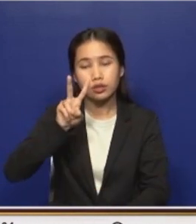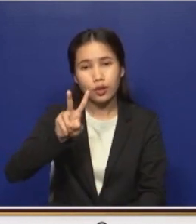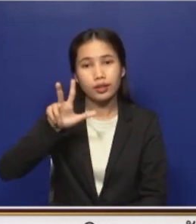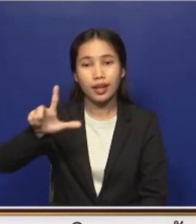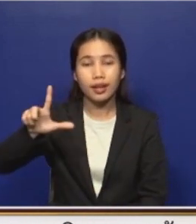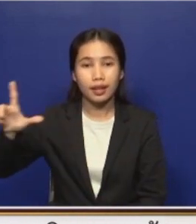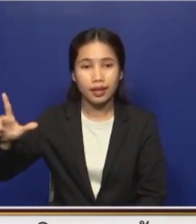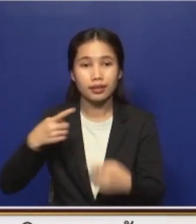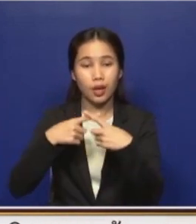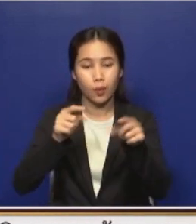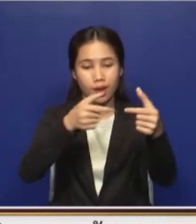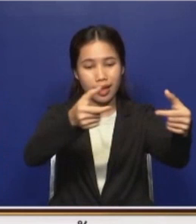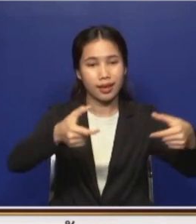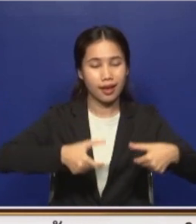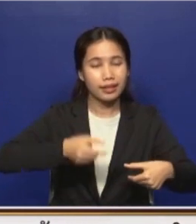33.3 ล้านฮะ